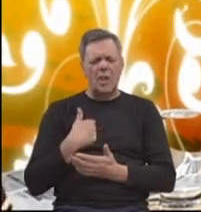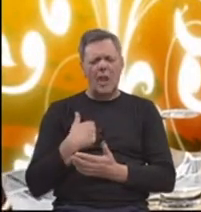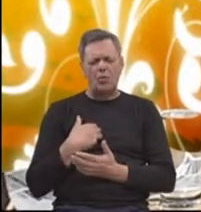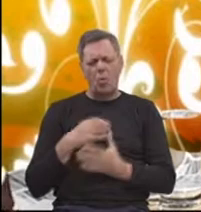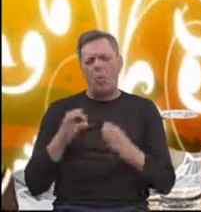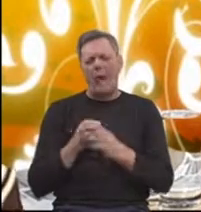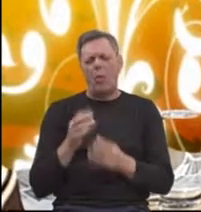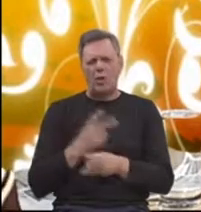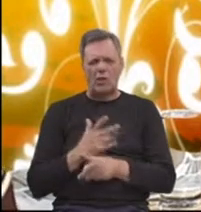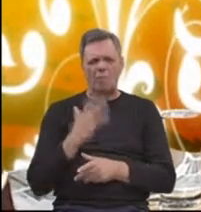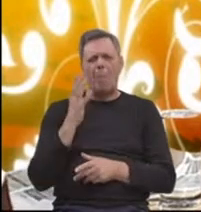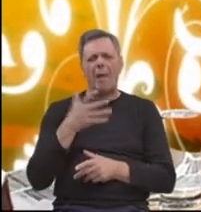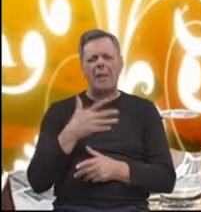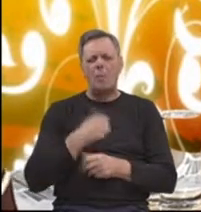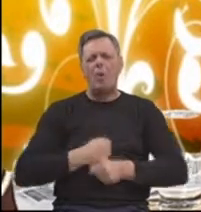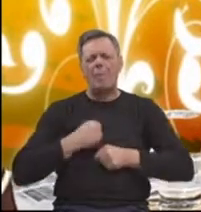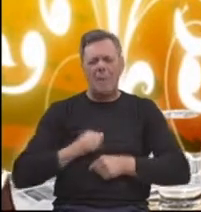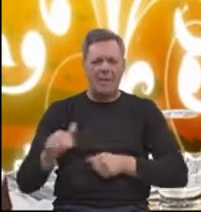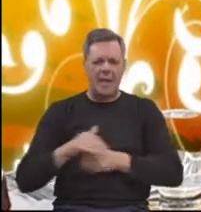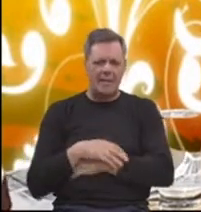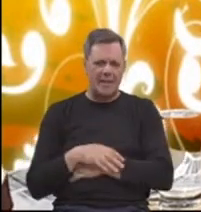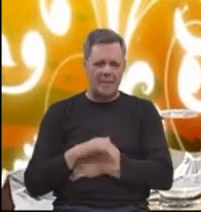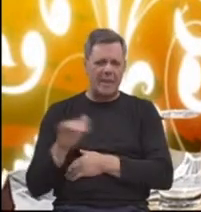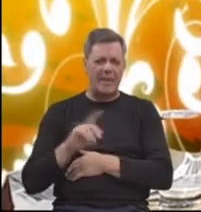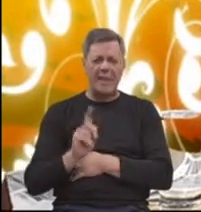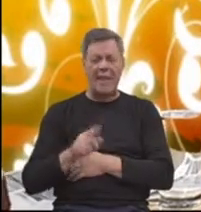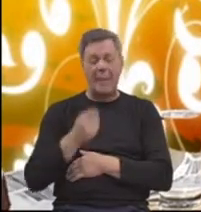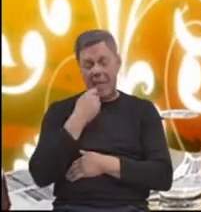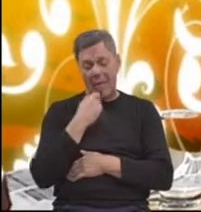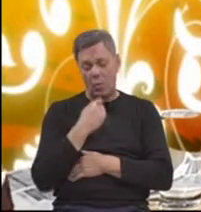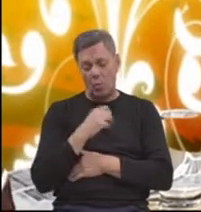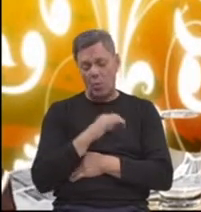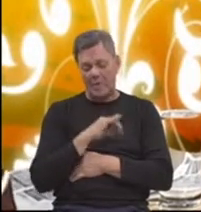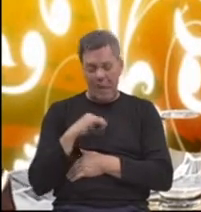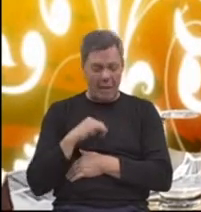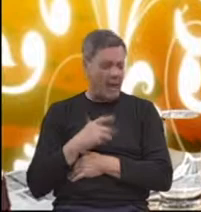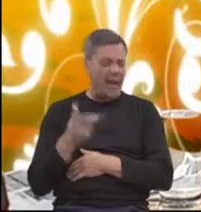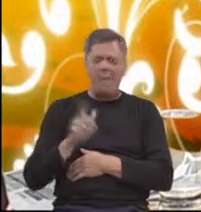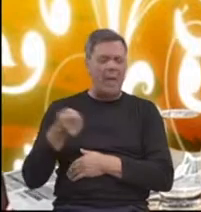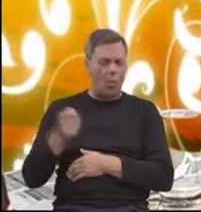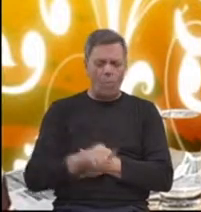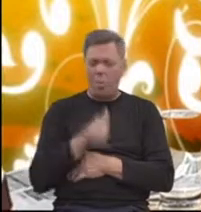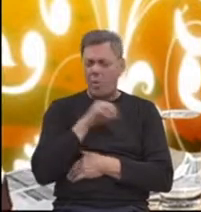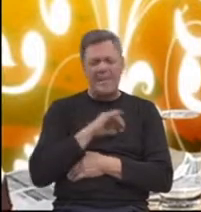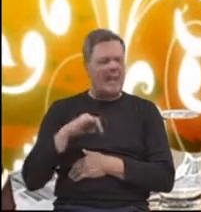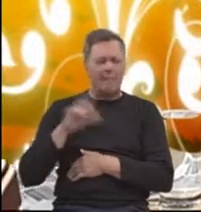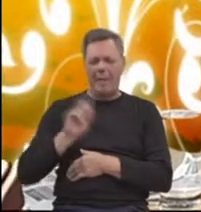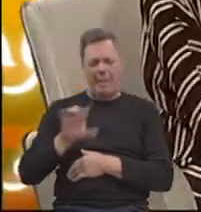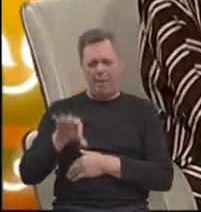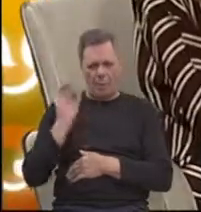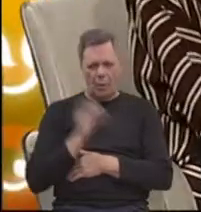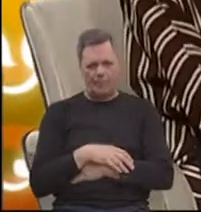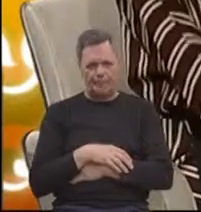da smo peti po debljini djece. Djeca ne jedu sama i ne idu sama u trgovinu i sama ne biraju, je li tako? Tako